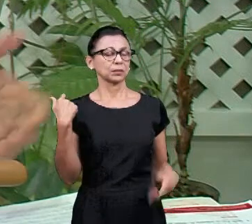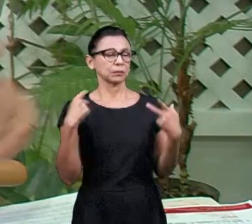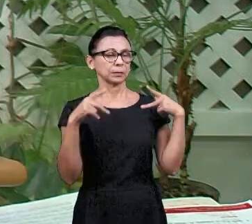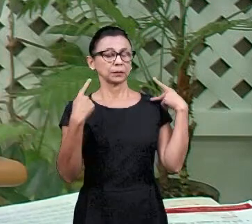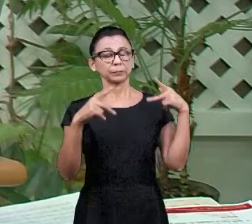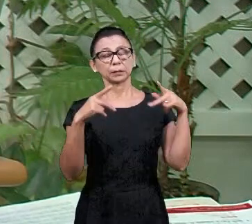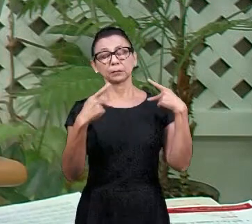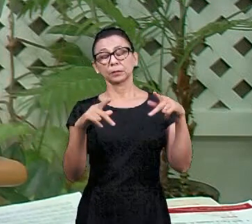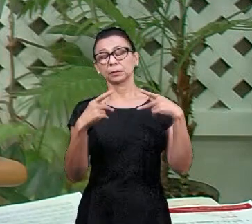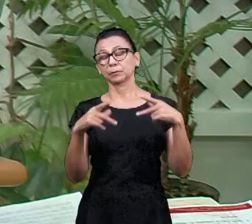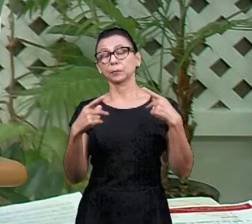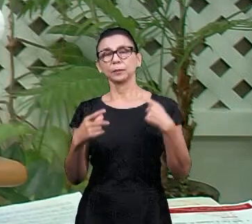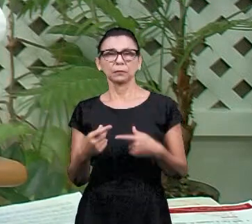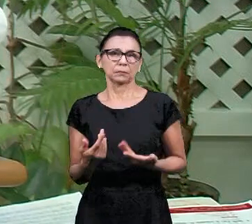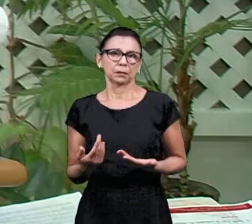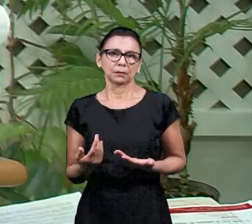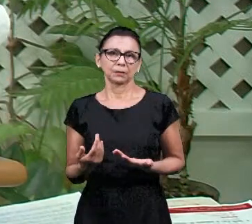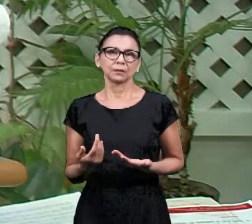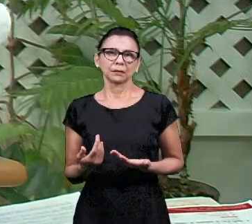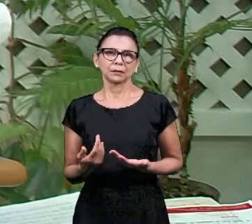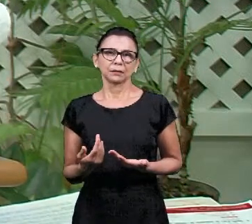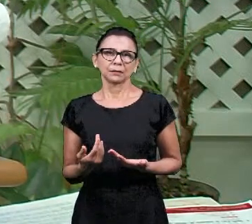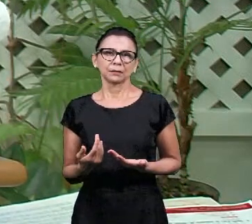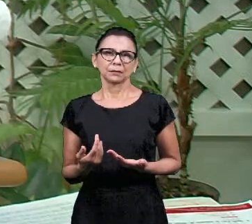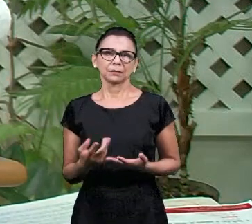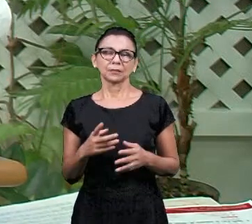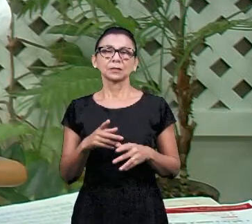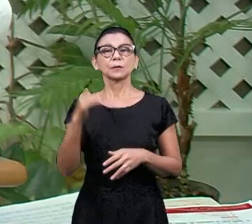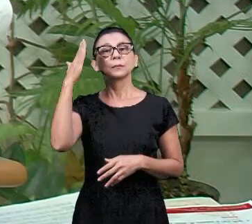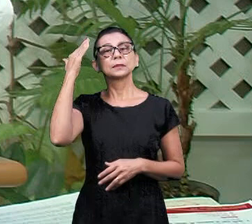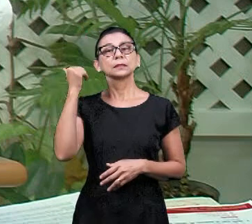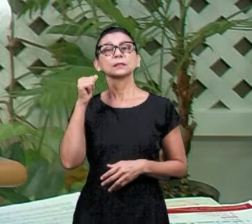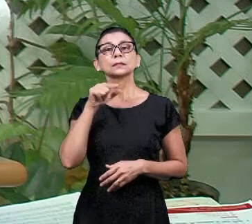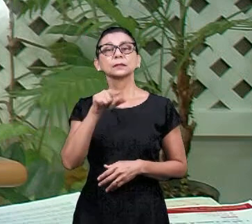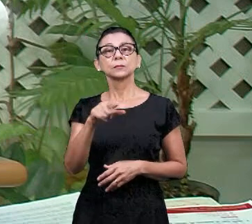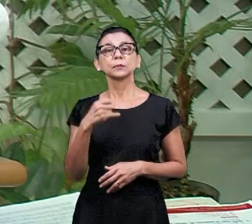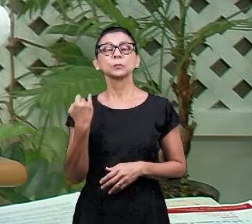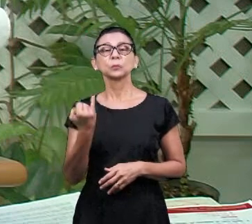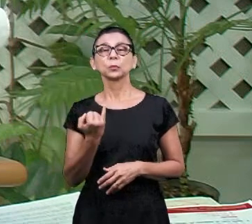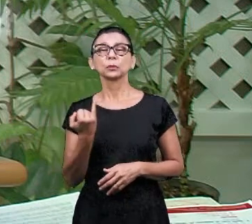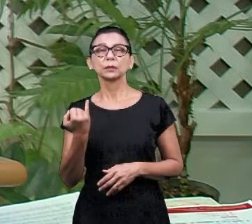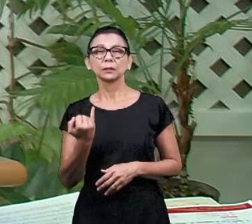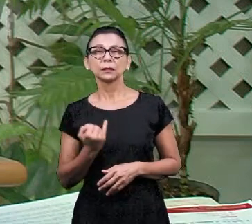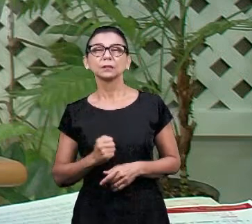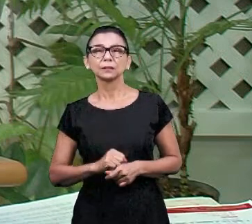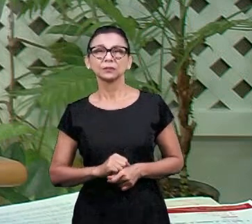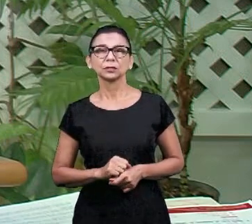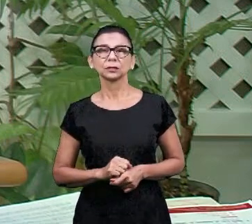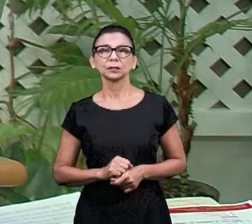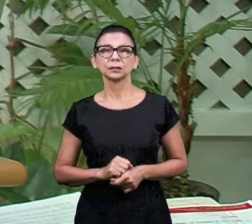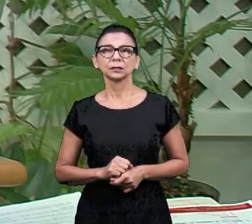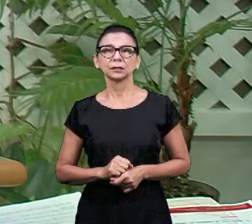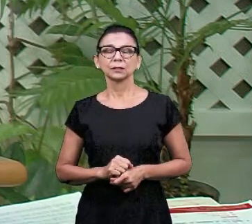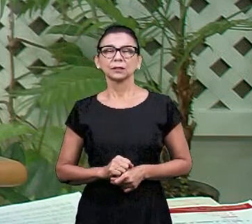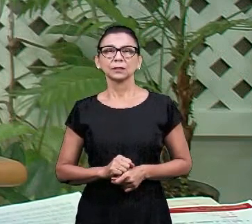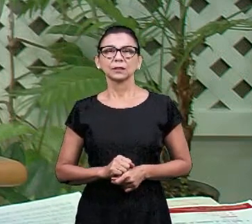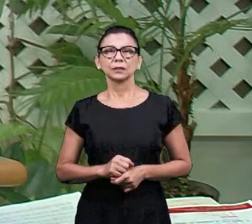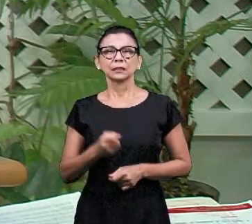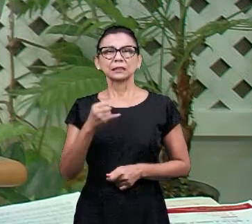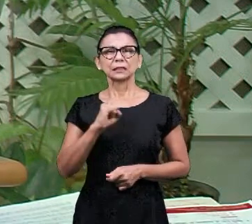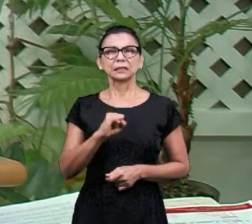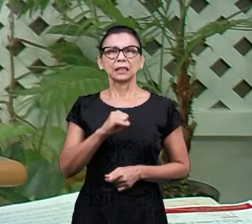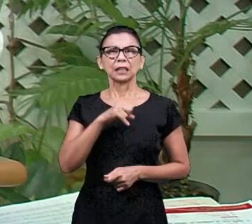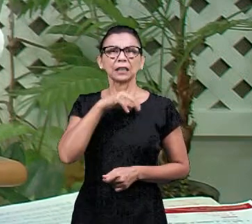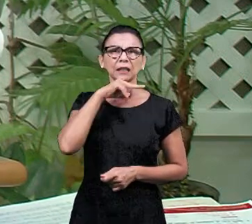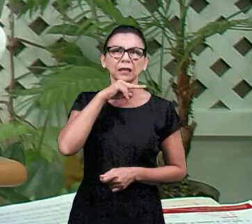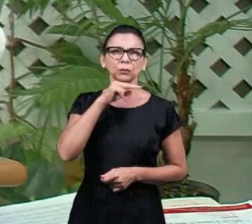Oui, mais tout le monde est en train de prêcher. Moi, je prêche aussi. Vous devez savoir. Alors,